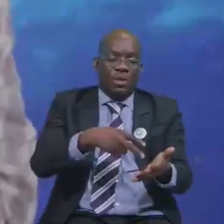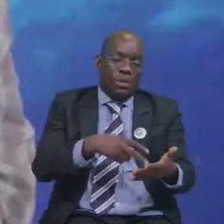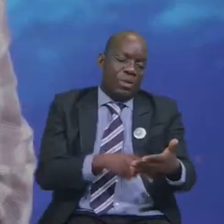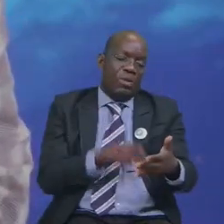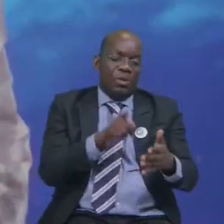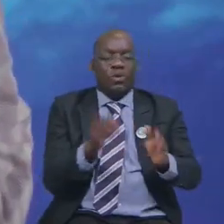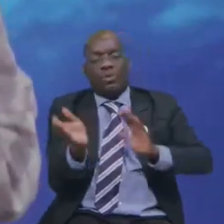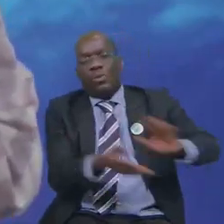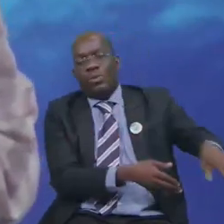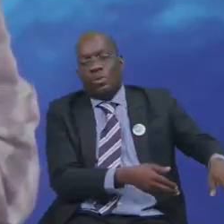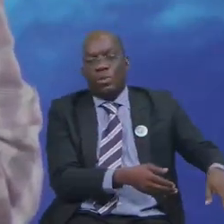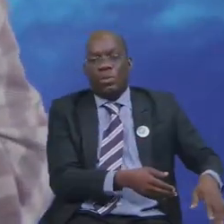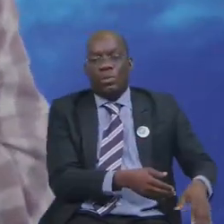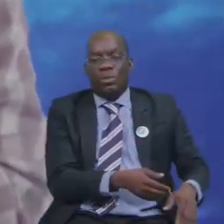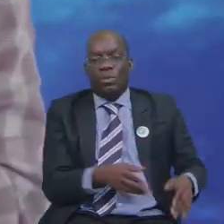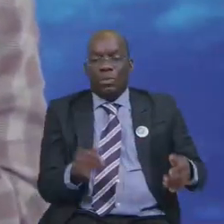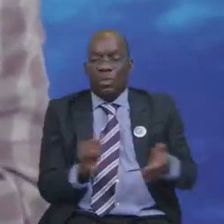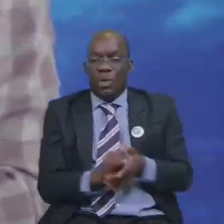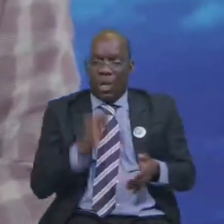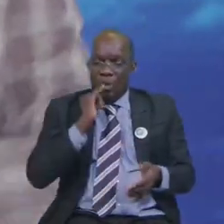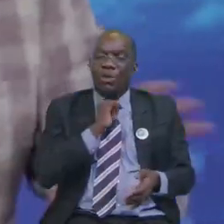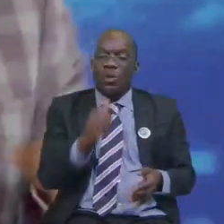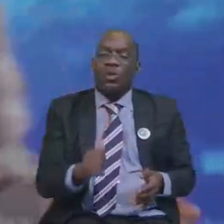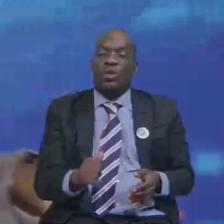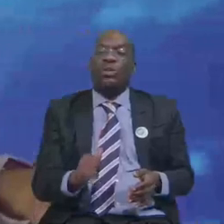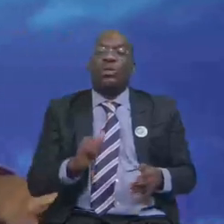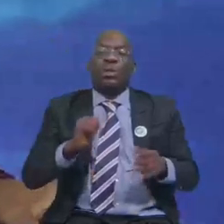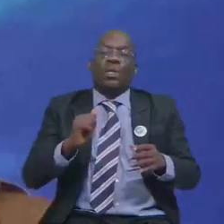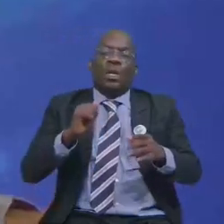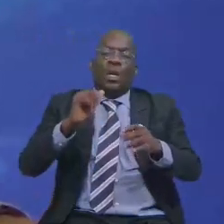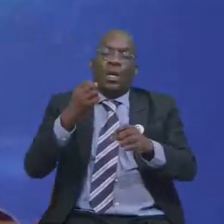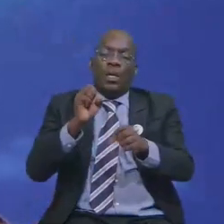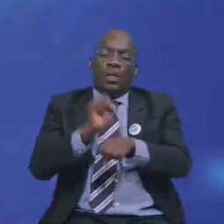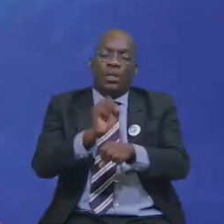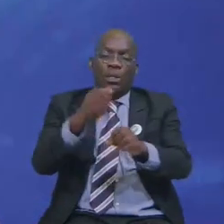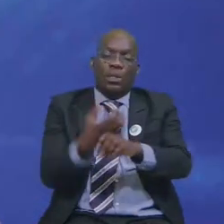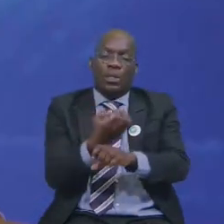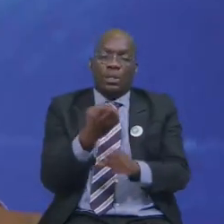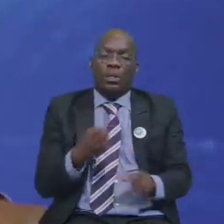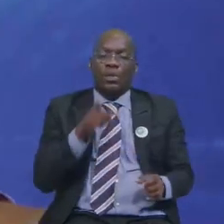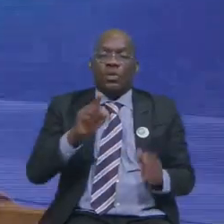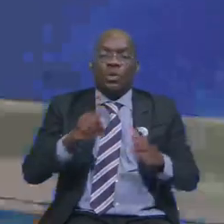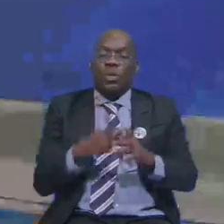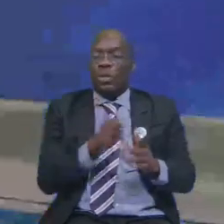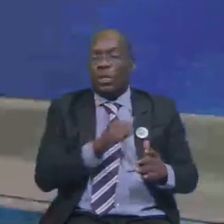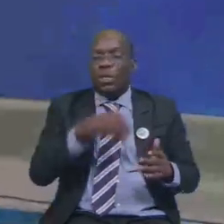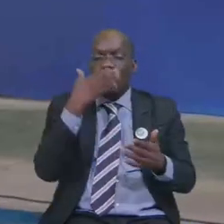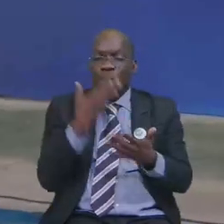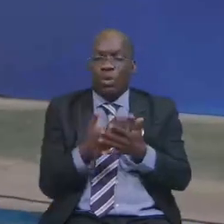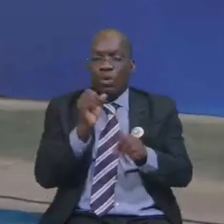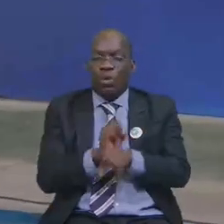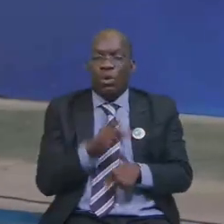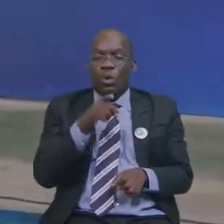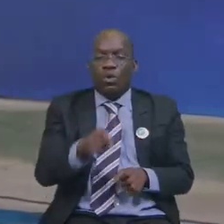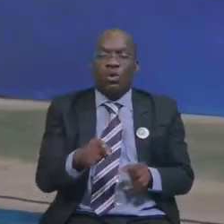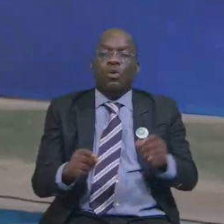avantage tu dois diligent tu commences un bon projet et tu l'as financé